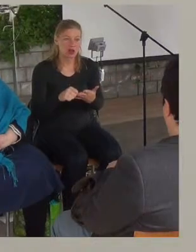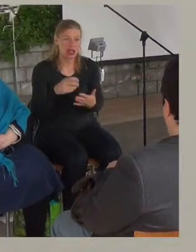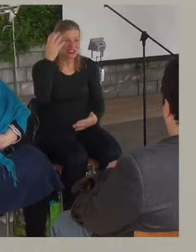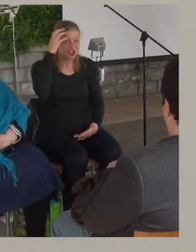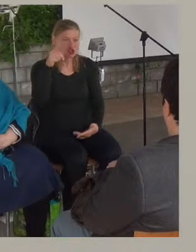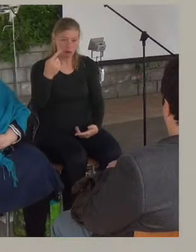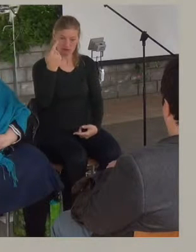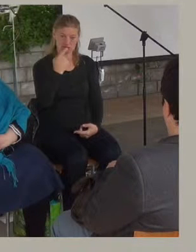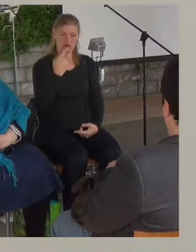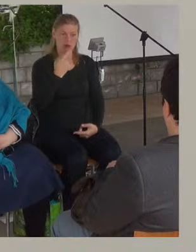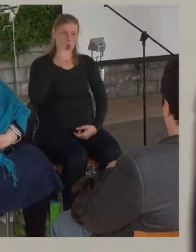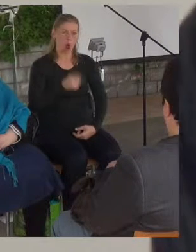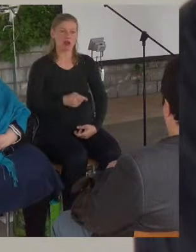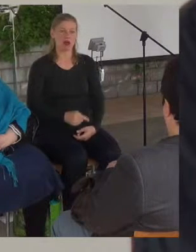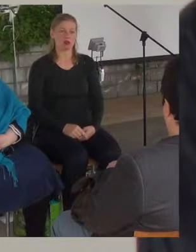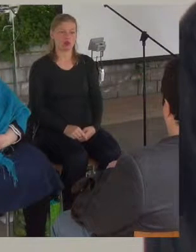das sei obligatorisch.